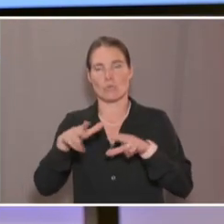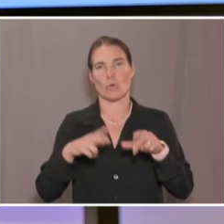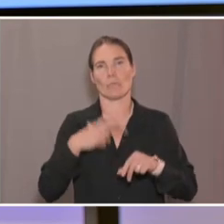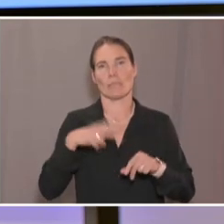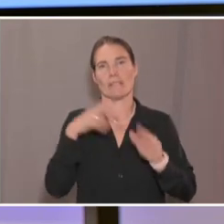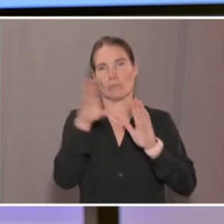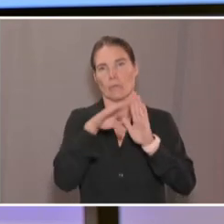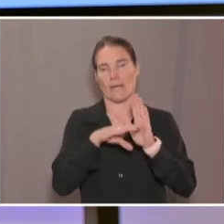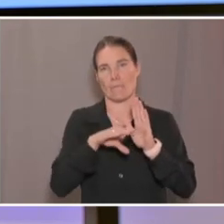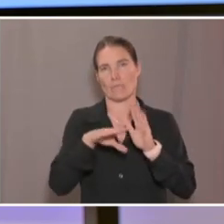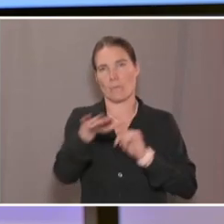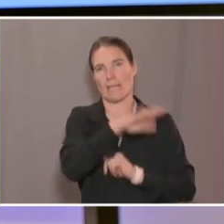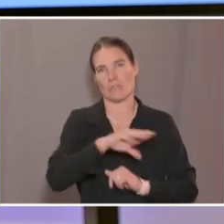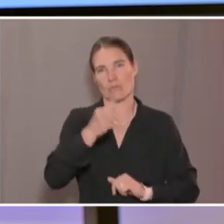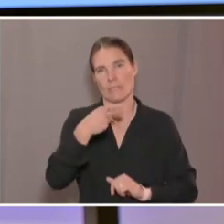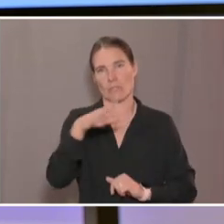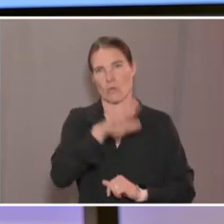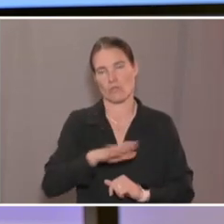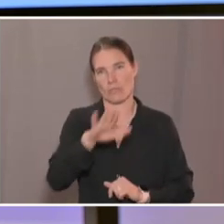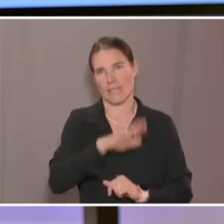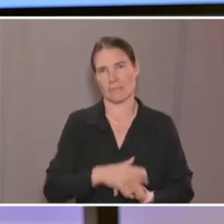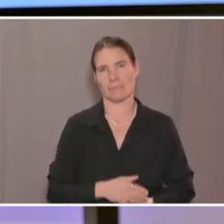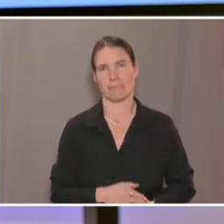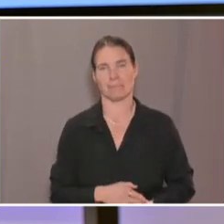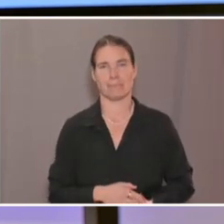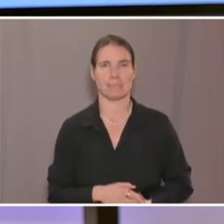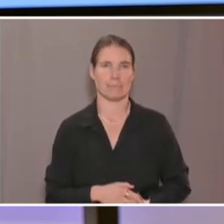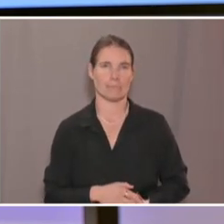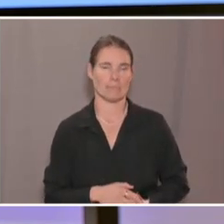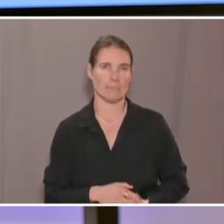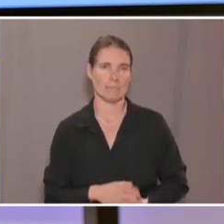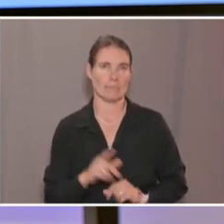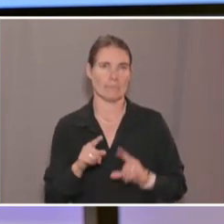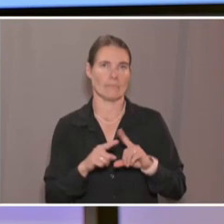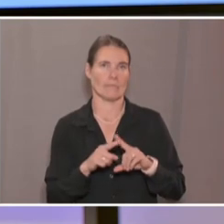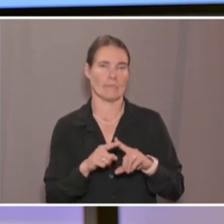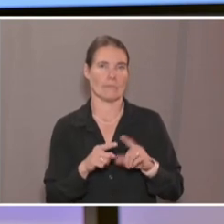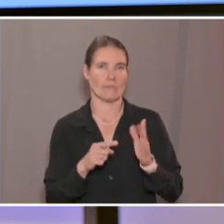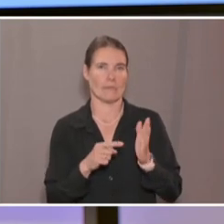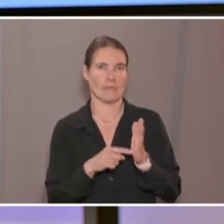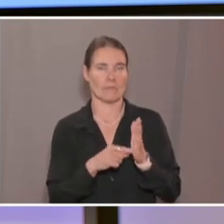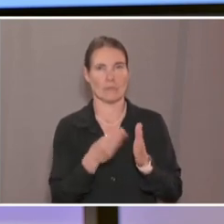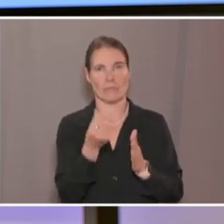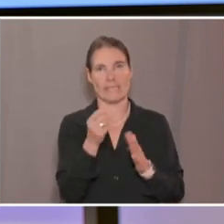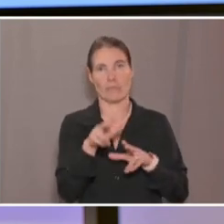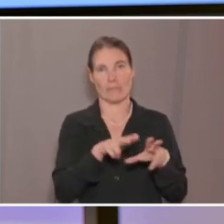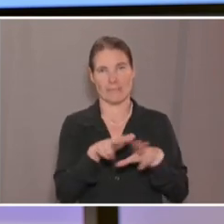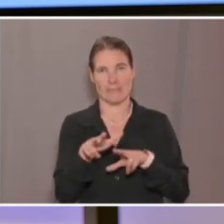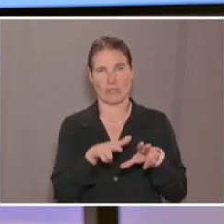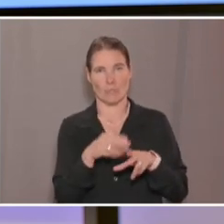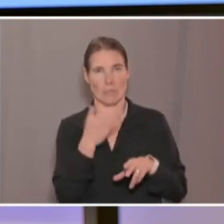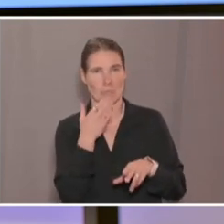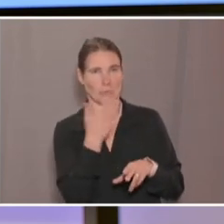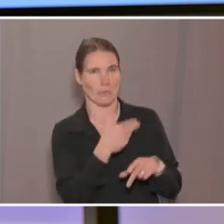Infrastrukturmodernisierungsprogramm für unser Land Schleswig-Holstein, Impulsmittel. Und deshalb, die Mittel stammen aus dem Finanzministerium, begrüßen wir hier